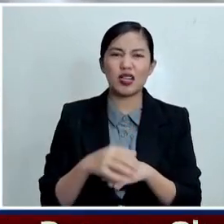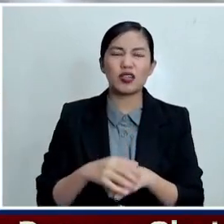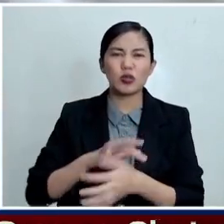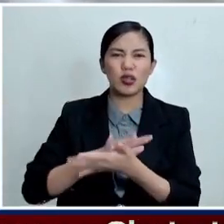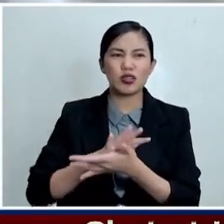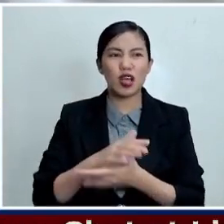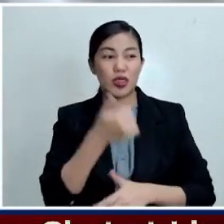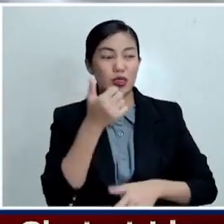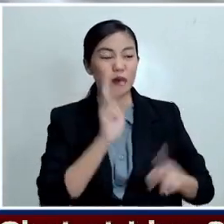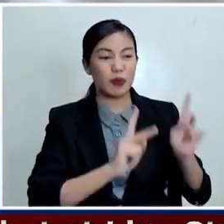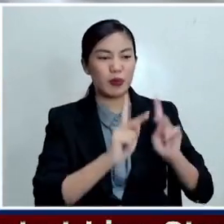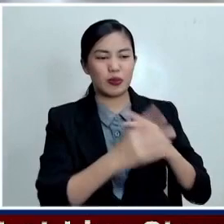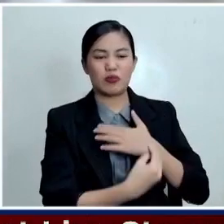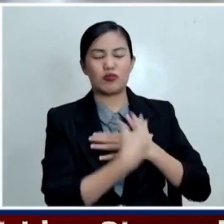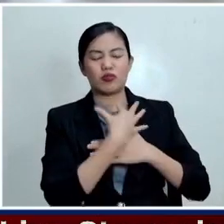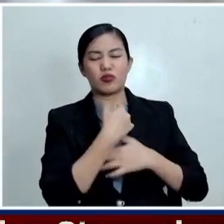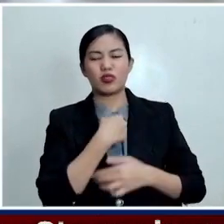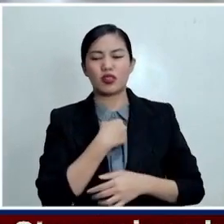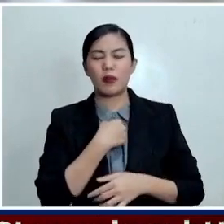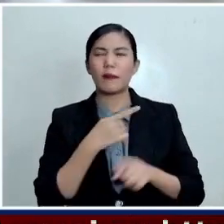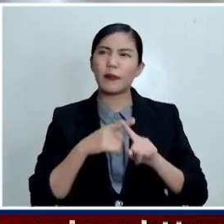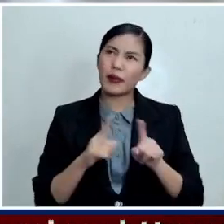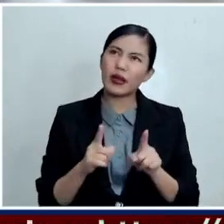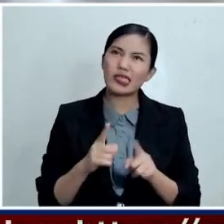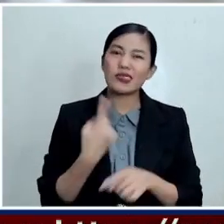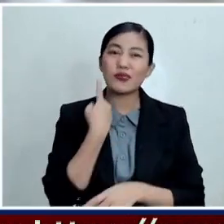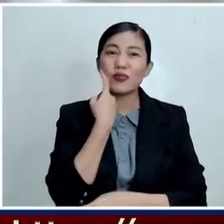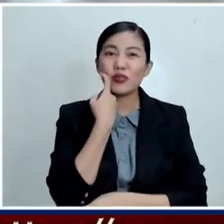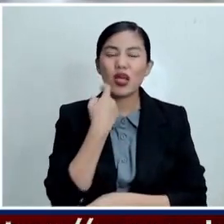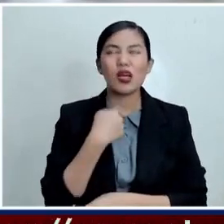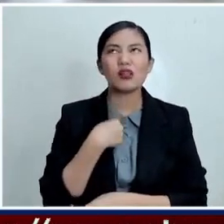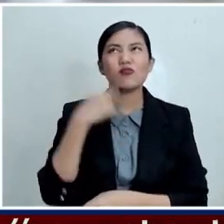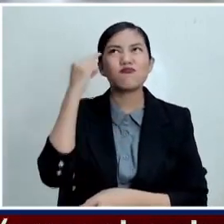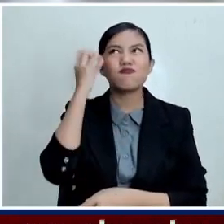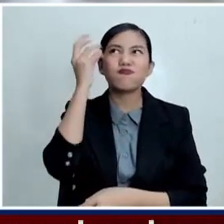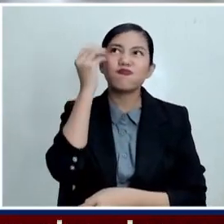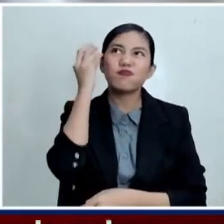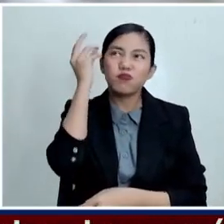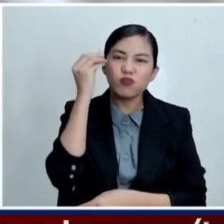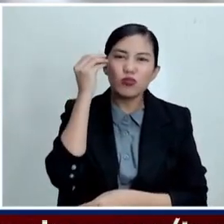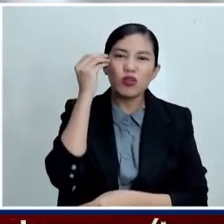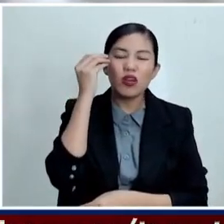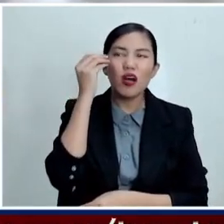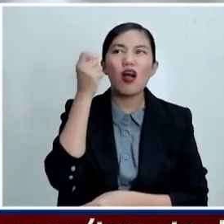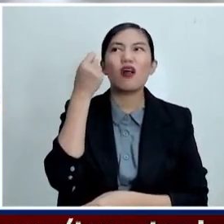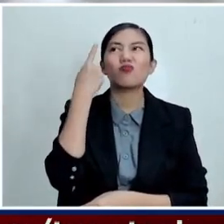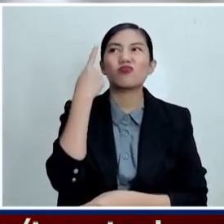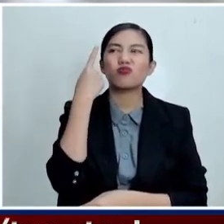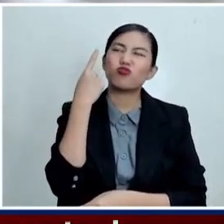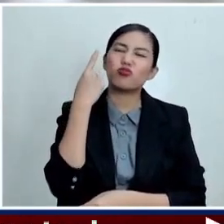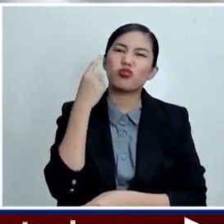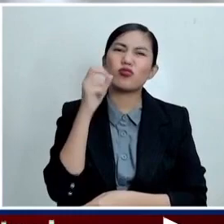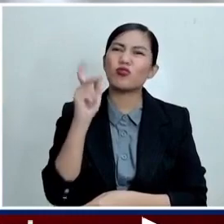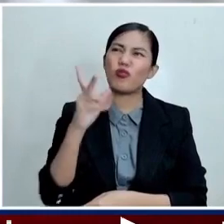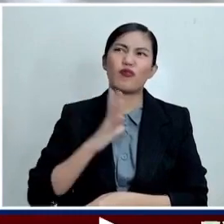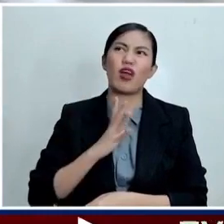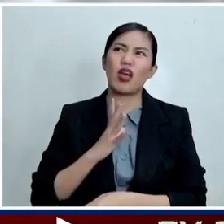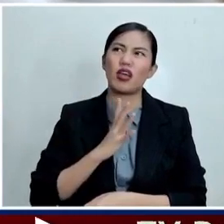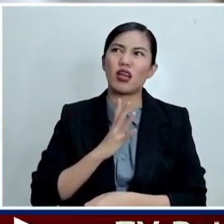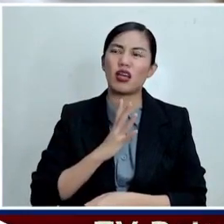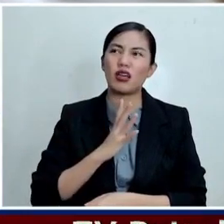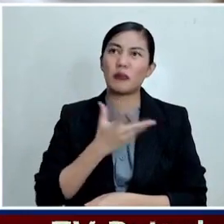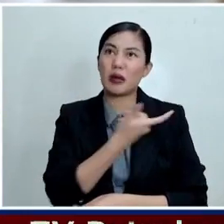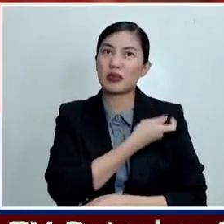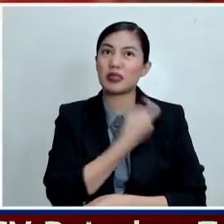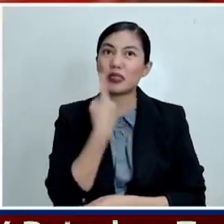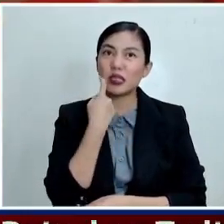Pero lately na ano ko, naisip ko na okay naman yung ano, yung vaccine nakaraan. Sige, okay naman